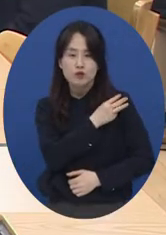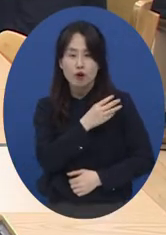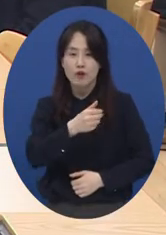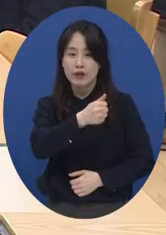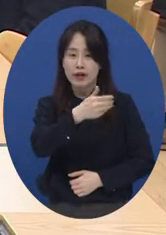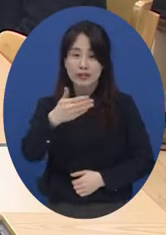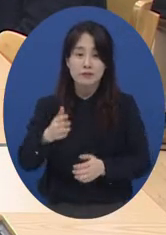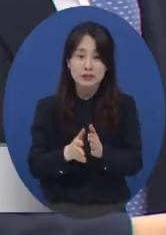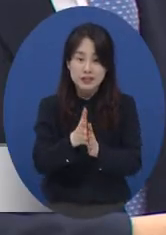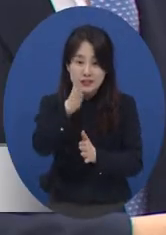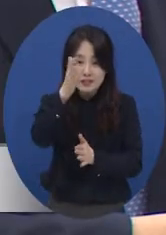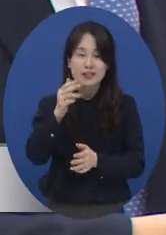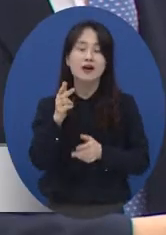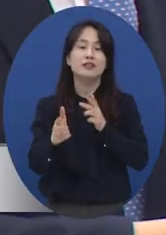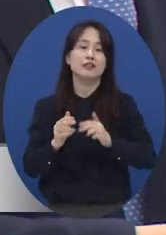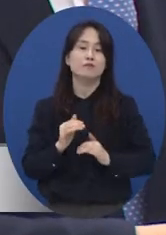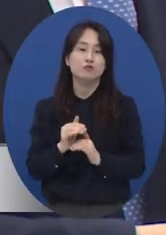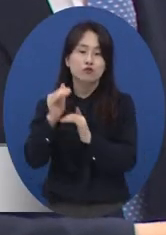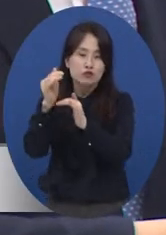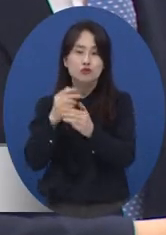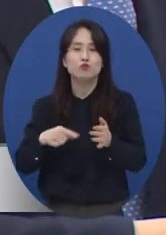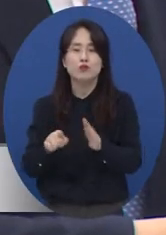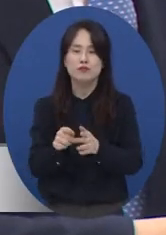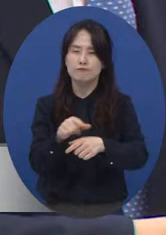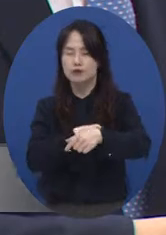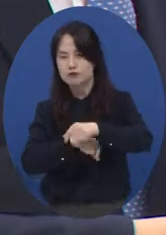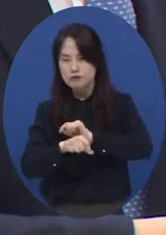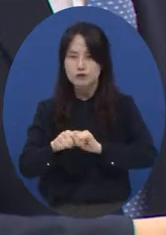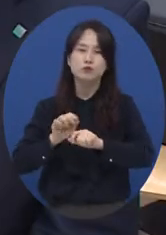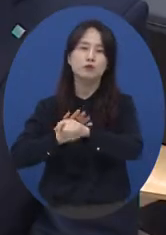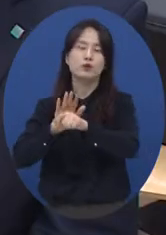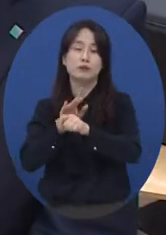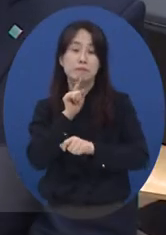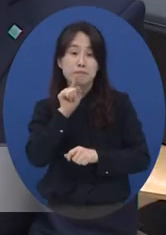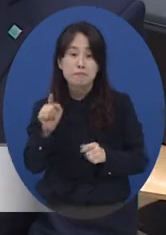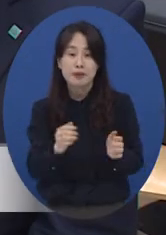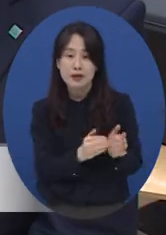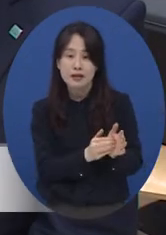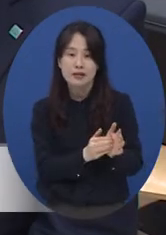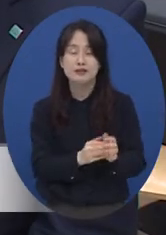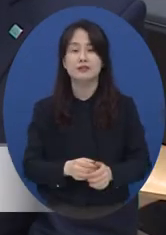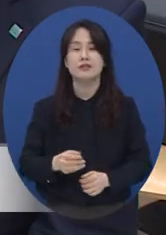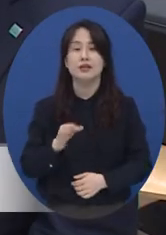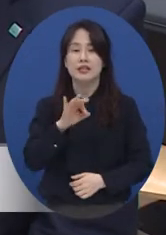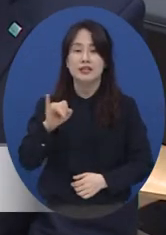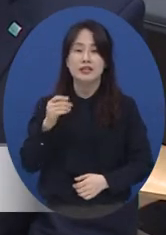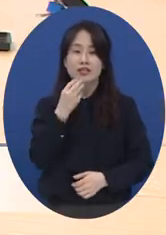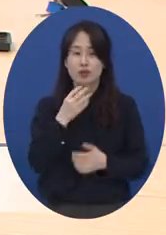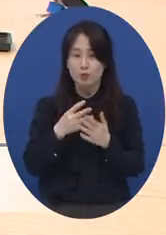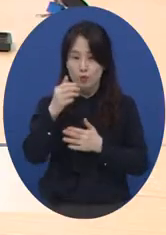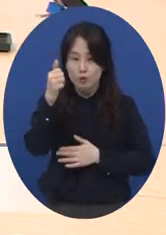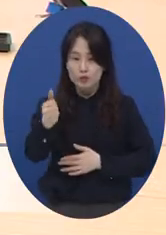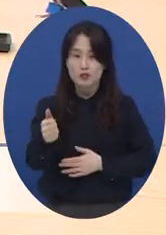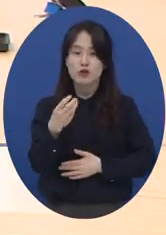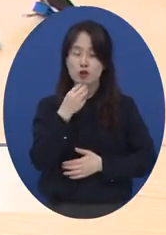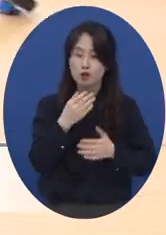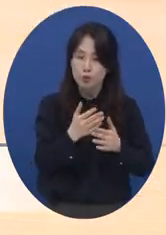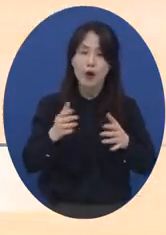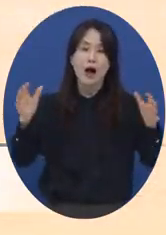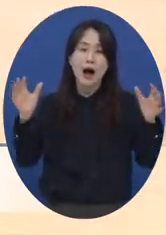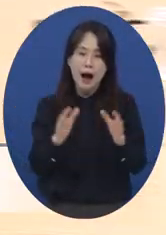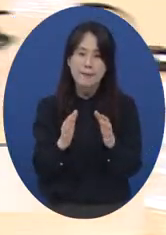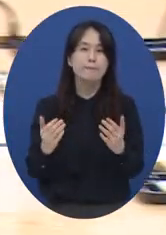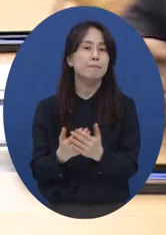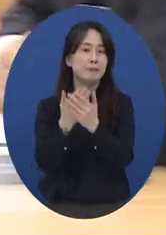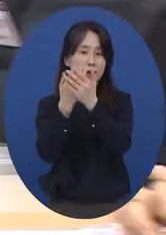부천, 하남시에서는 사업 추진을 위한 적극적인 의지를 표명했고, 이에 맞춰 이재명 도지사도 경기도의 종합